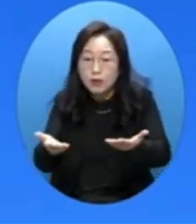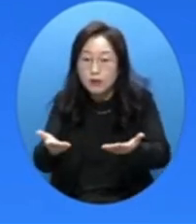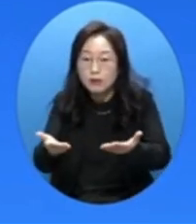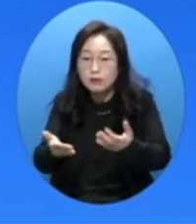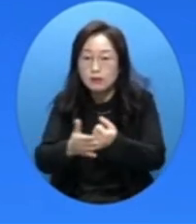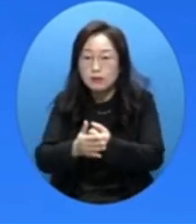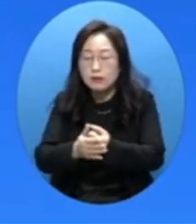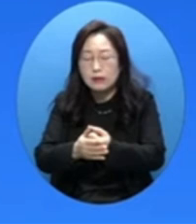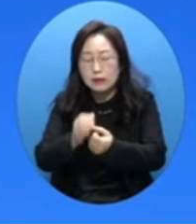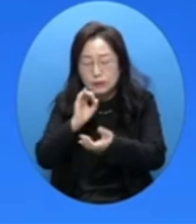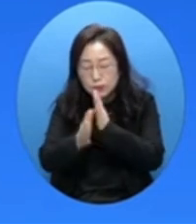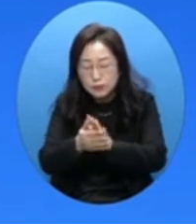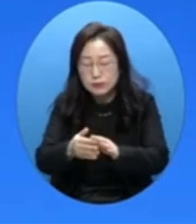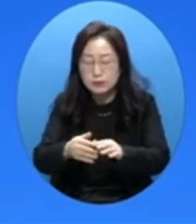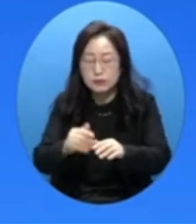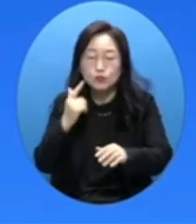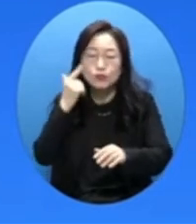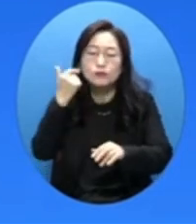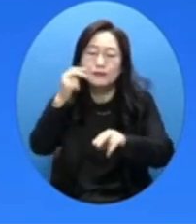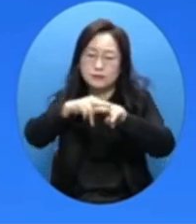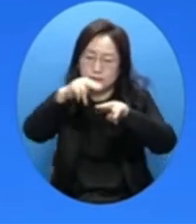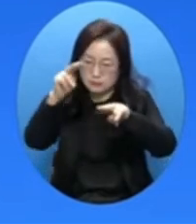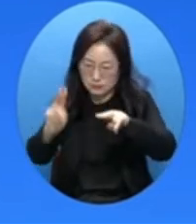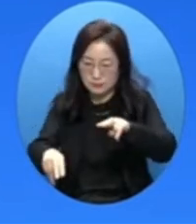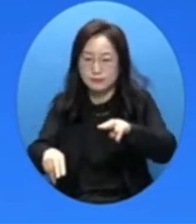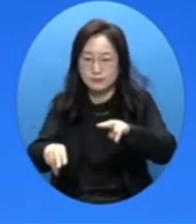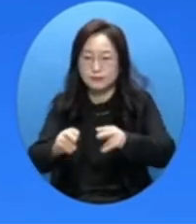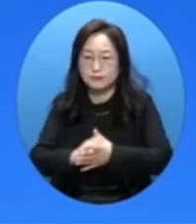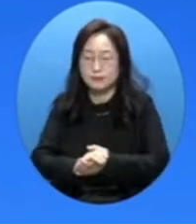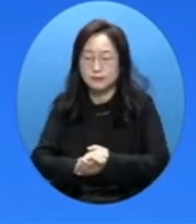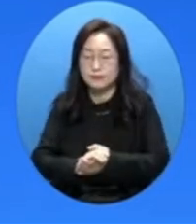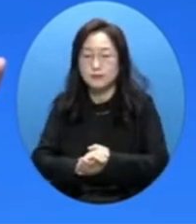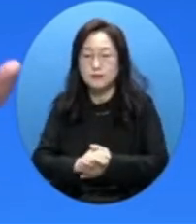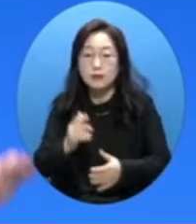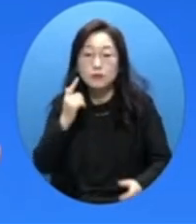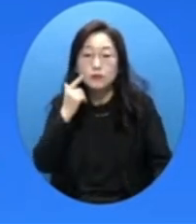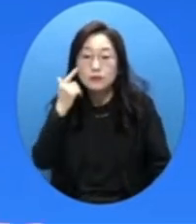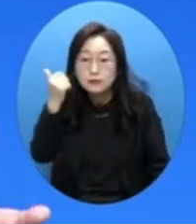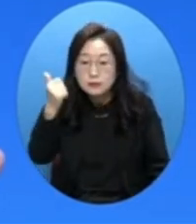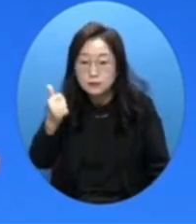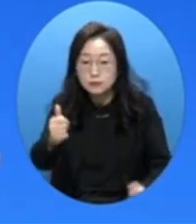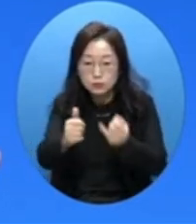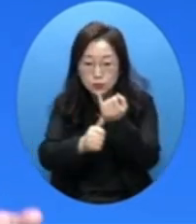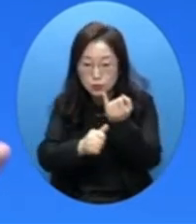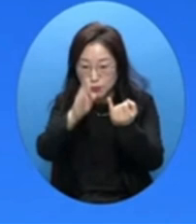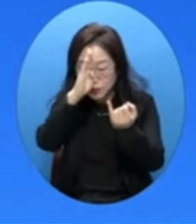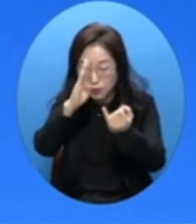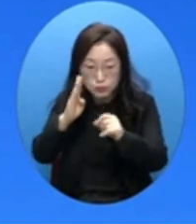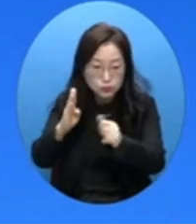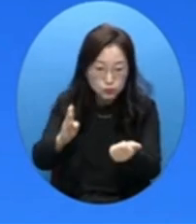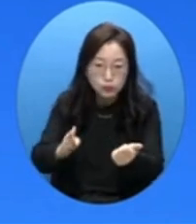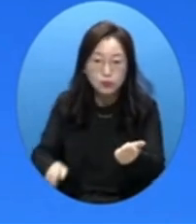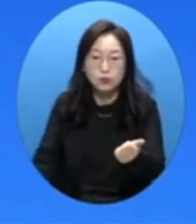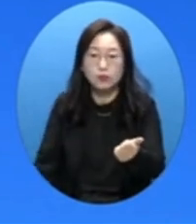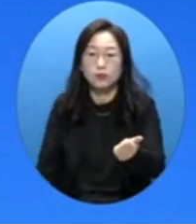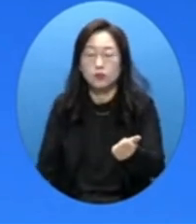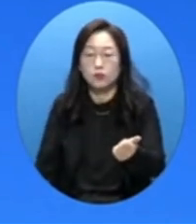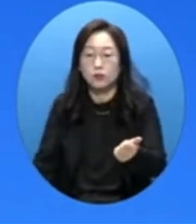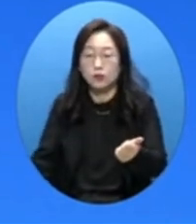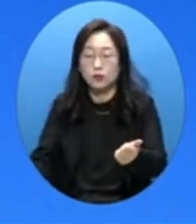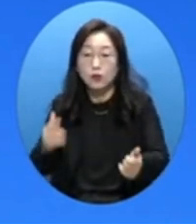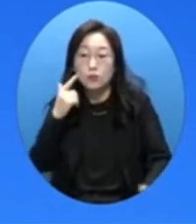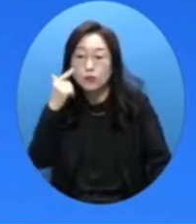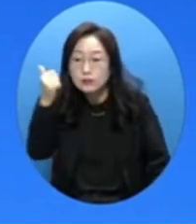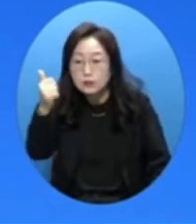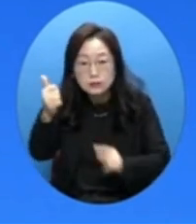그냥 교회를 사임해야 됐어요. 자, 목사님이 아내도 병으로 세상을 떠나고